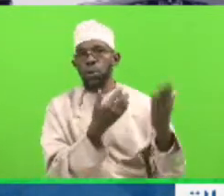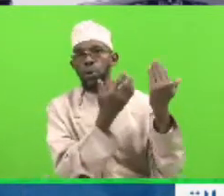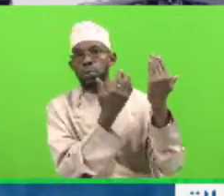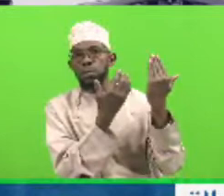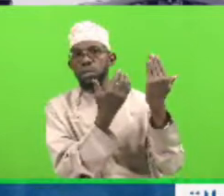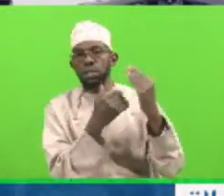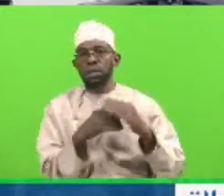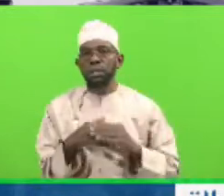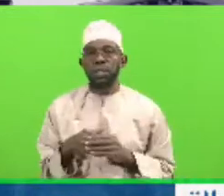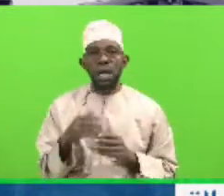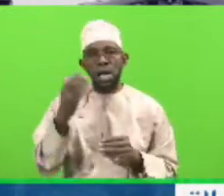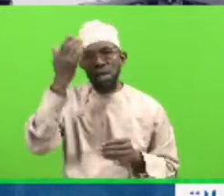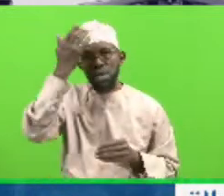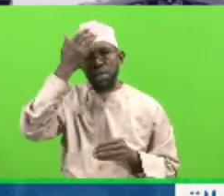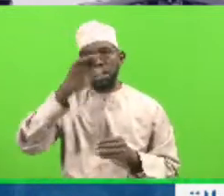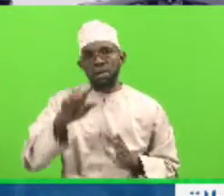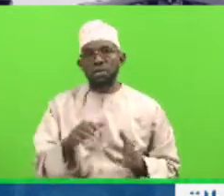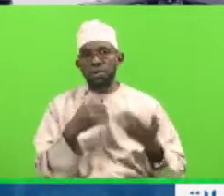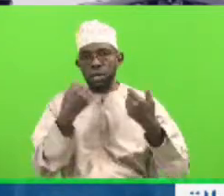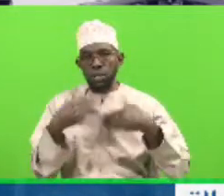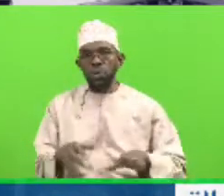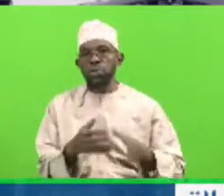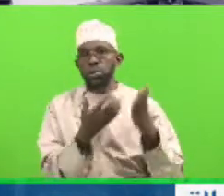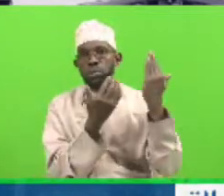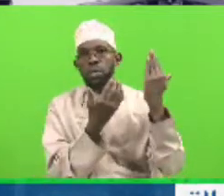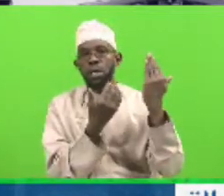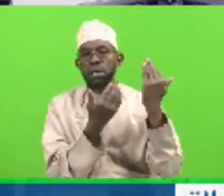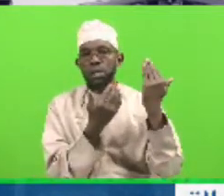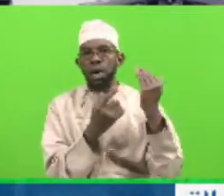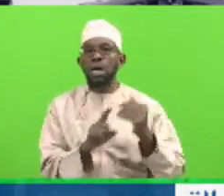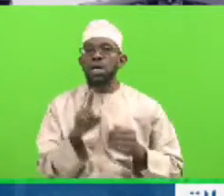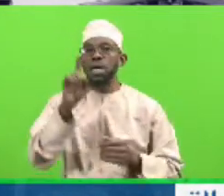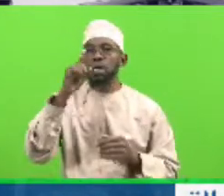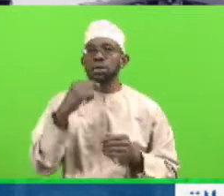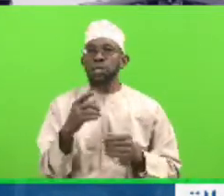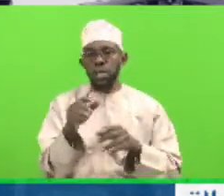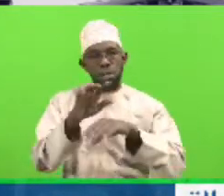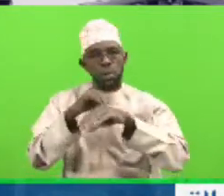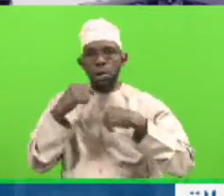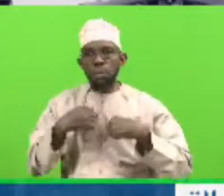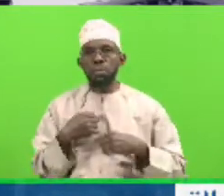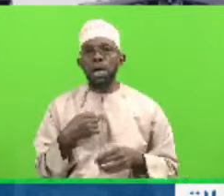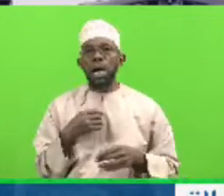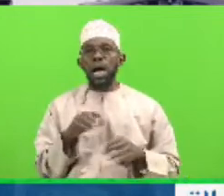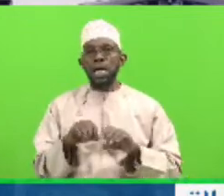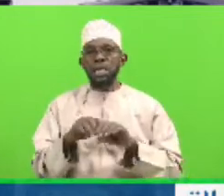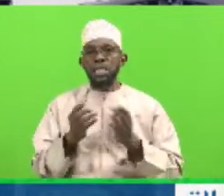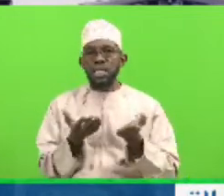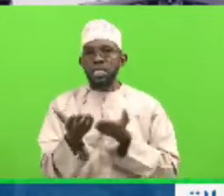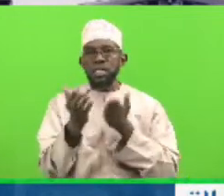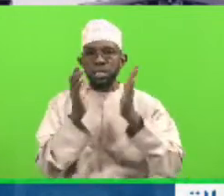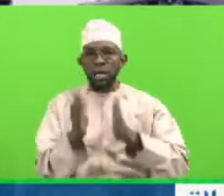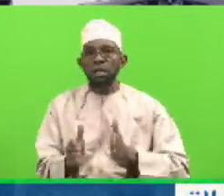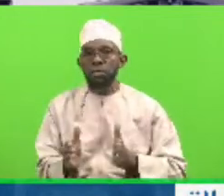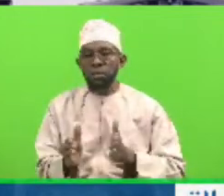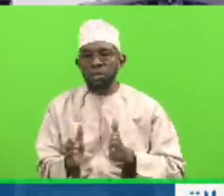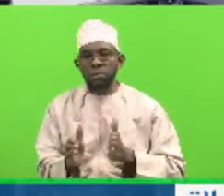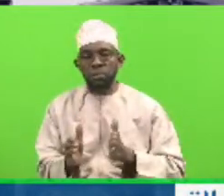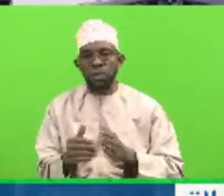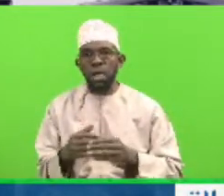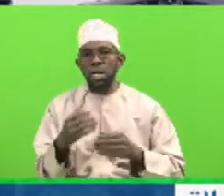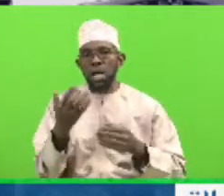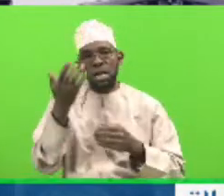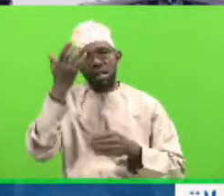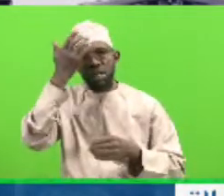wa ta'ala. Never lose hope. Because Allah says, قُلْ يَا عِبَادِيَ الَّذِينَ أَسْرَفُوا عَلَىٰ أَنفُسِهِمْ